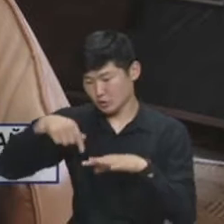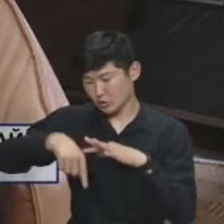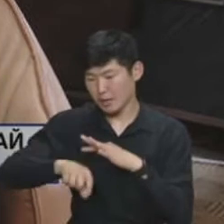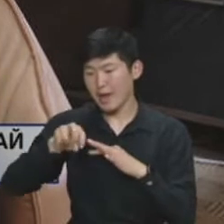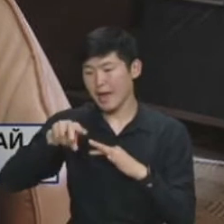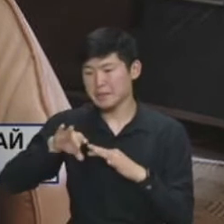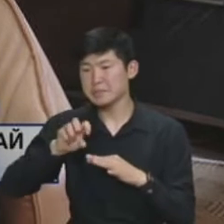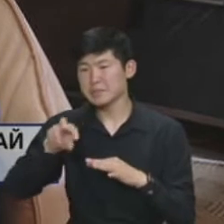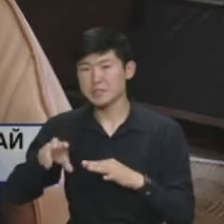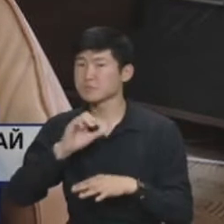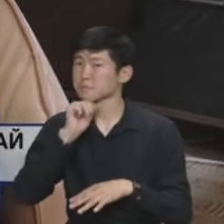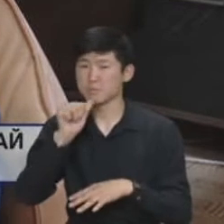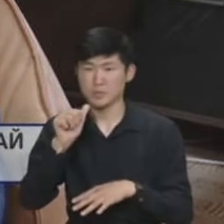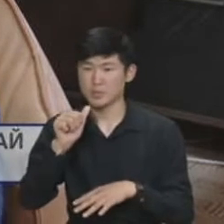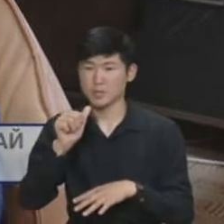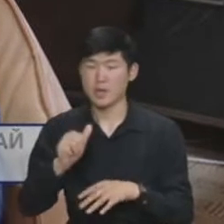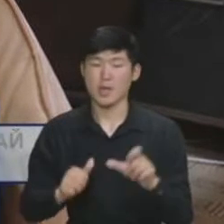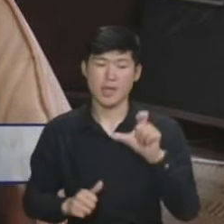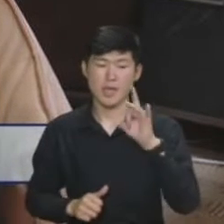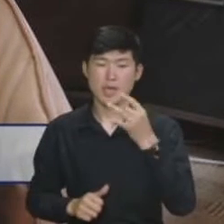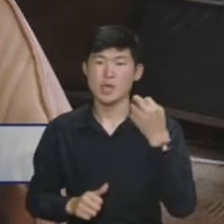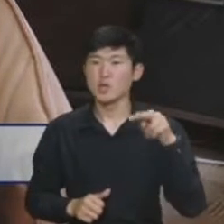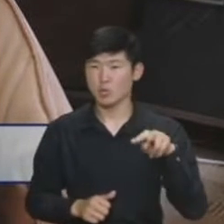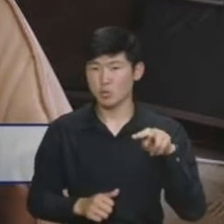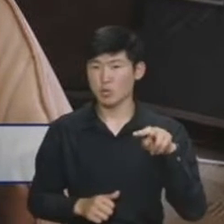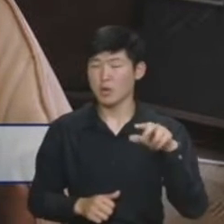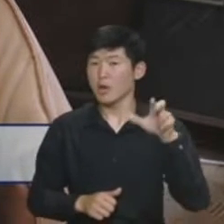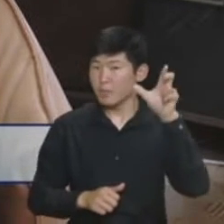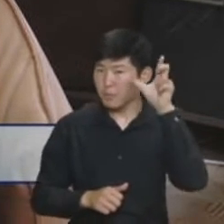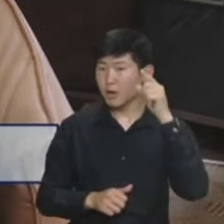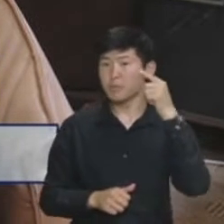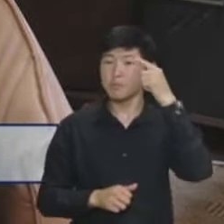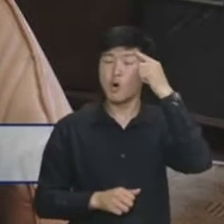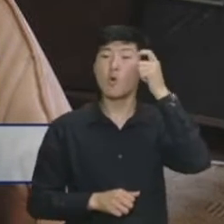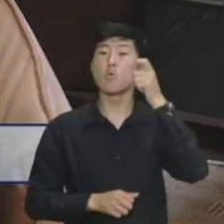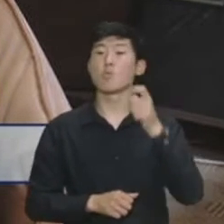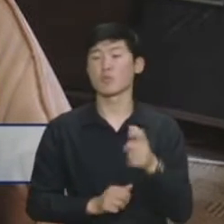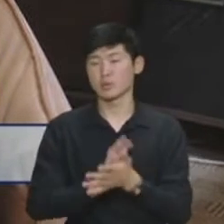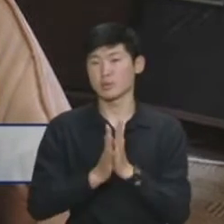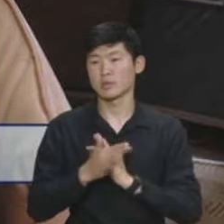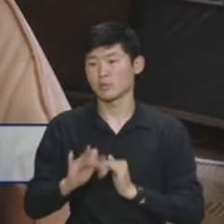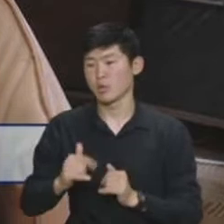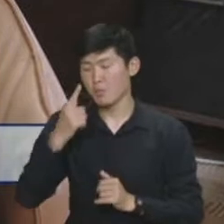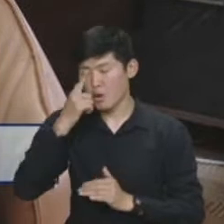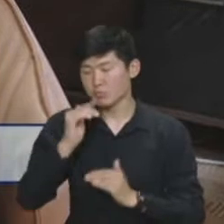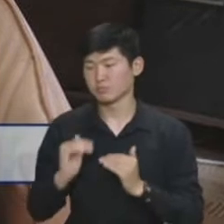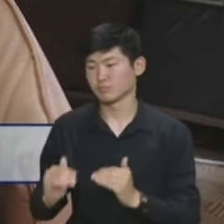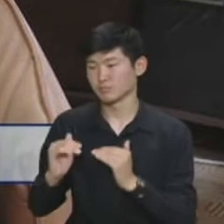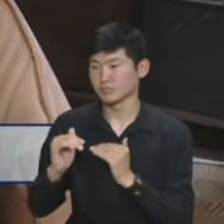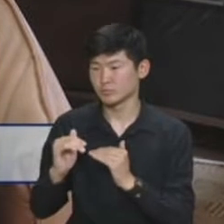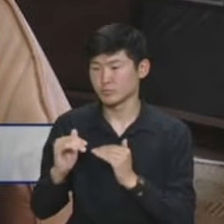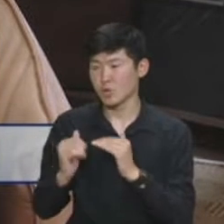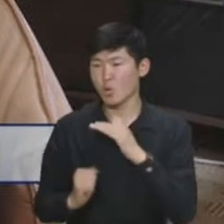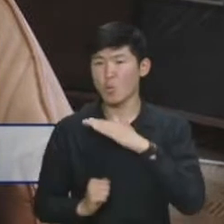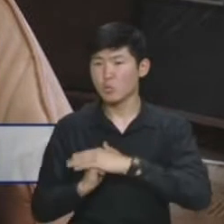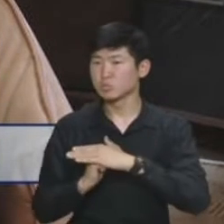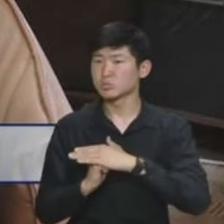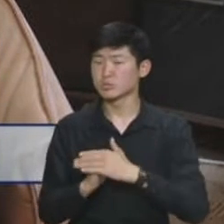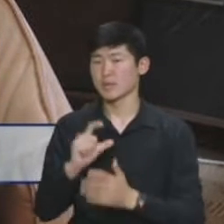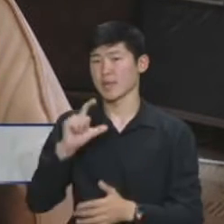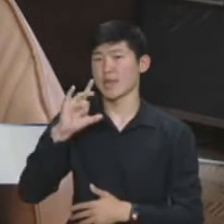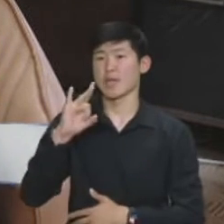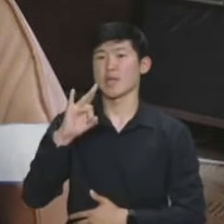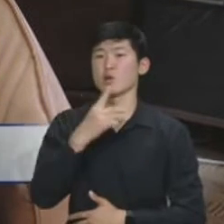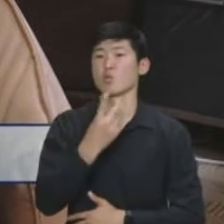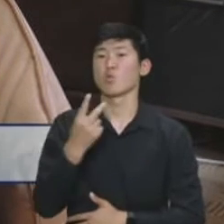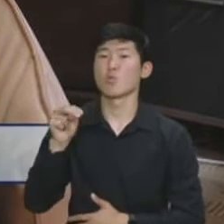нүүрс алт зис биш. Энэ бол эрүүл бодсролтой Монгол хүн. Тийм болохоор одоо Монголын хөгжлийн үндсэнд тулгуур баг нь болж байгаа эрүүл